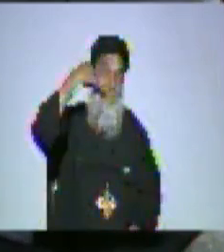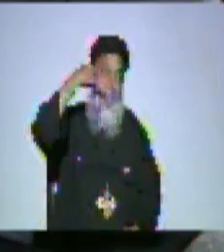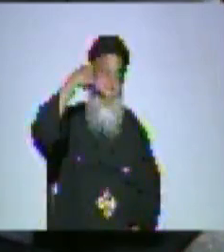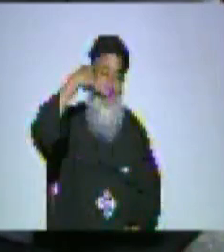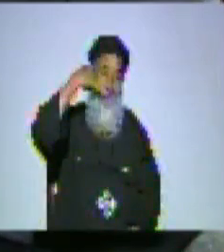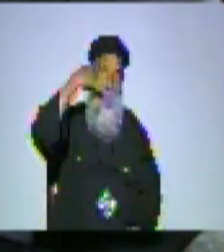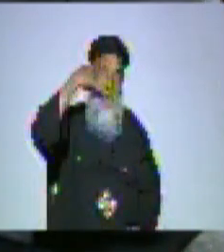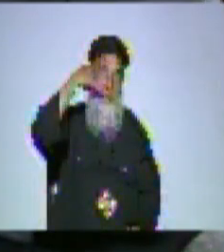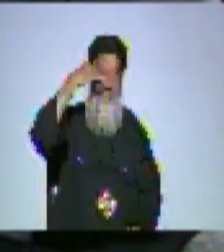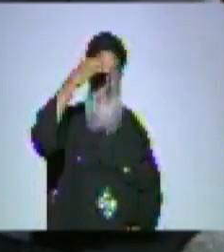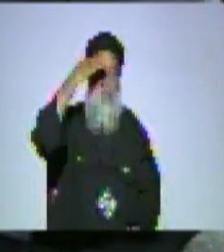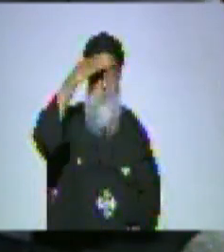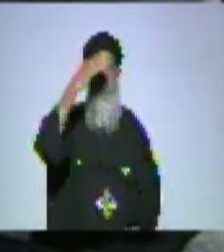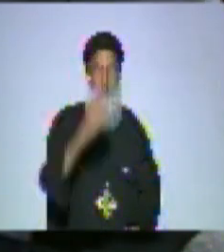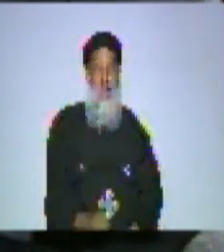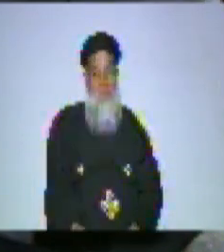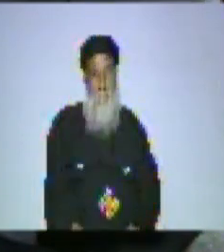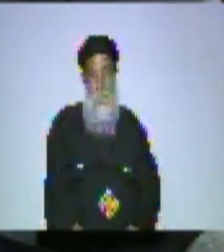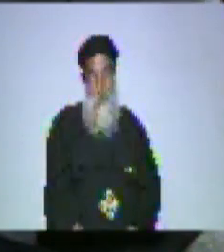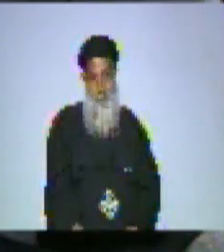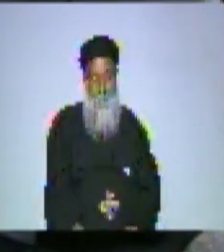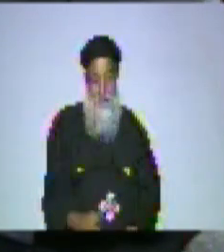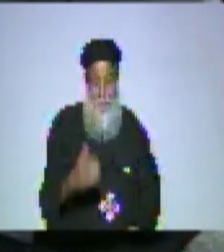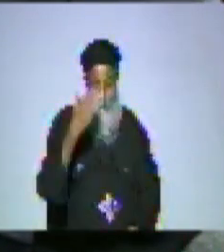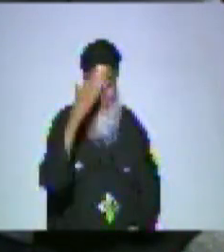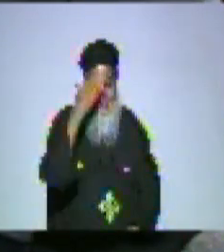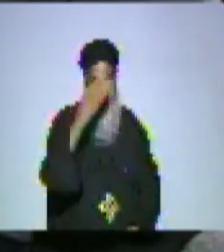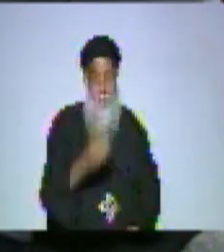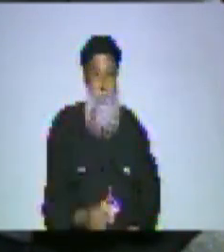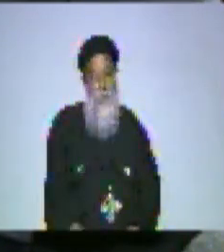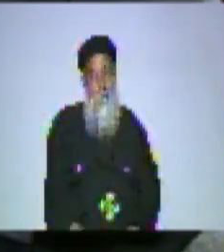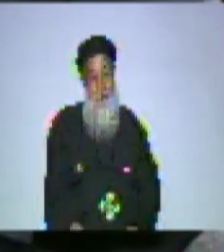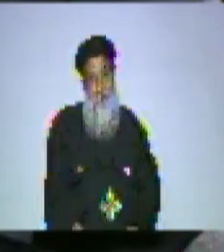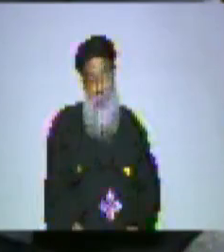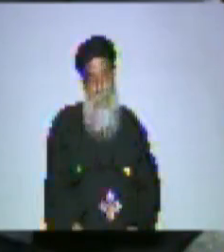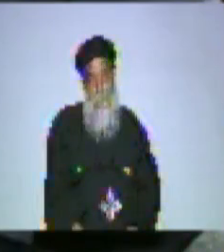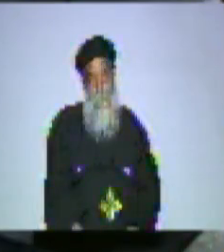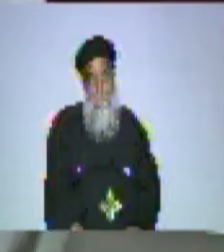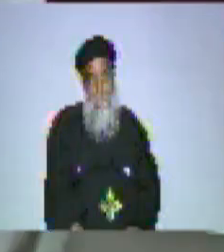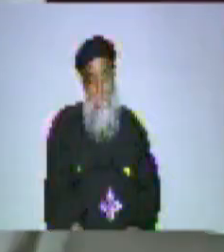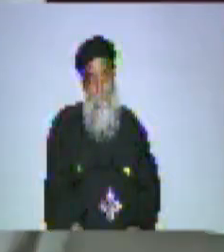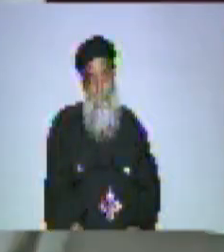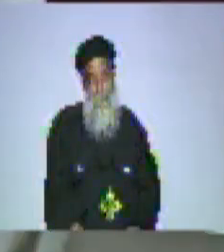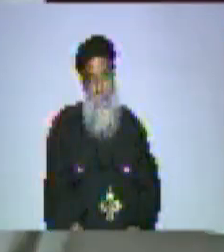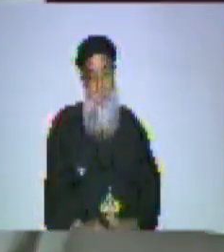مساء الخير ازيك يا سيدنا اهلا وسهلا اهلا